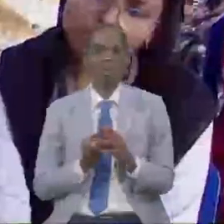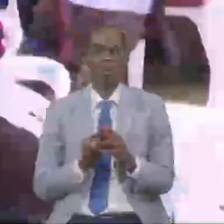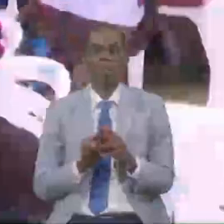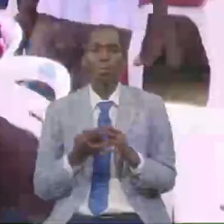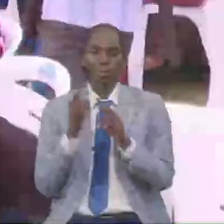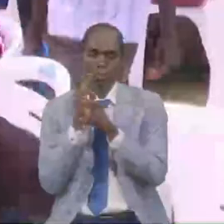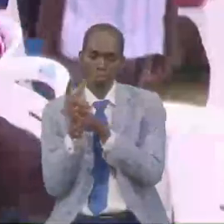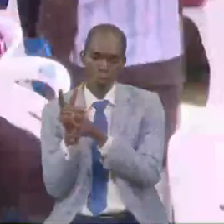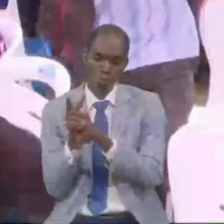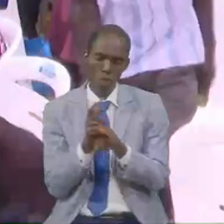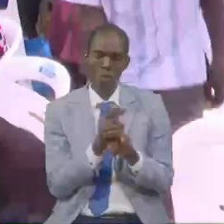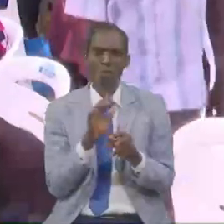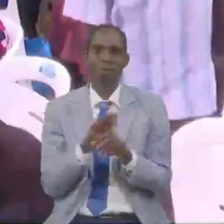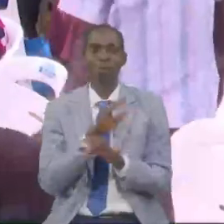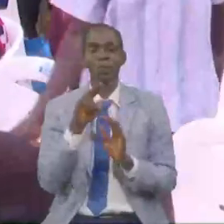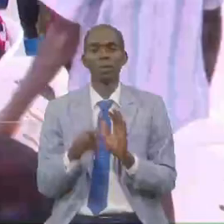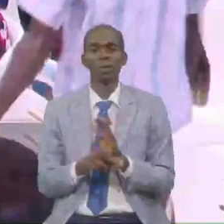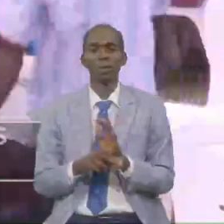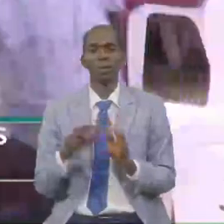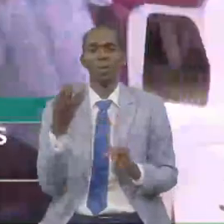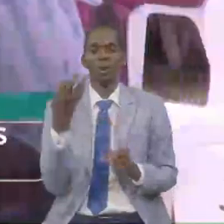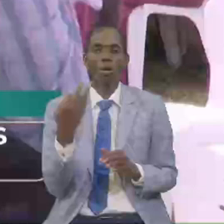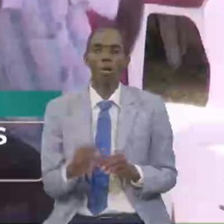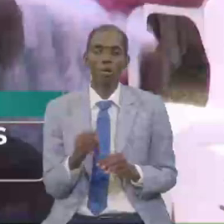La vigilance fondamentale